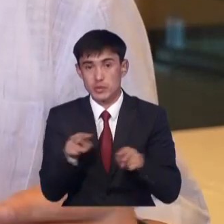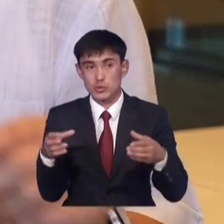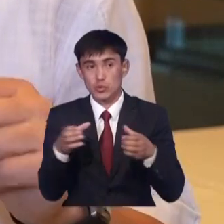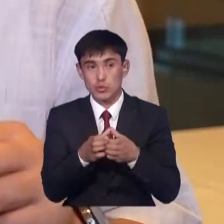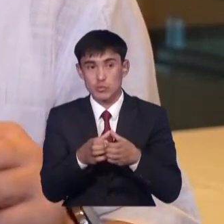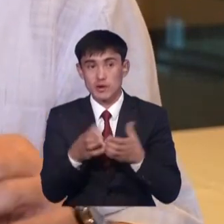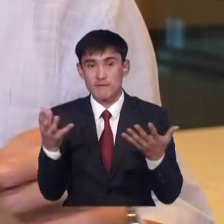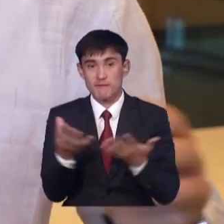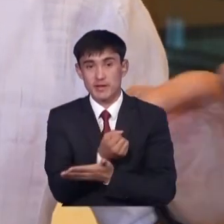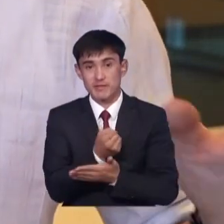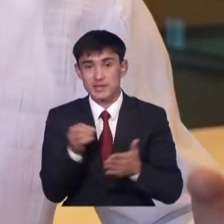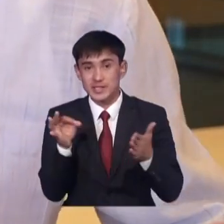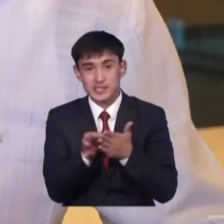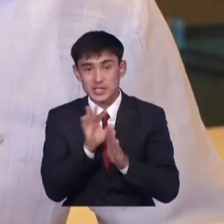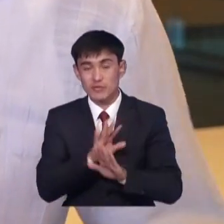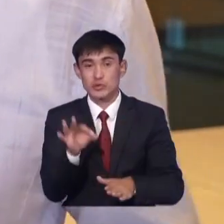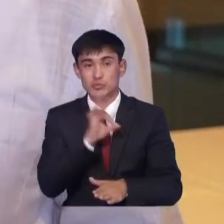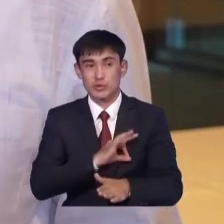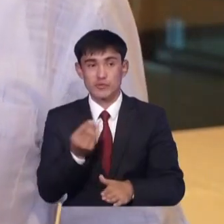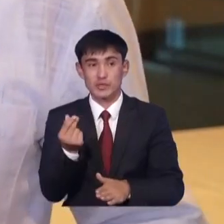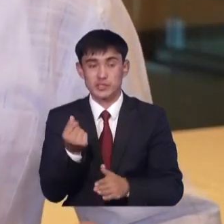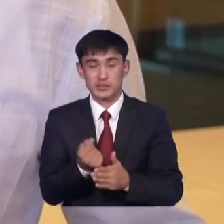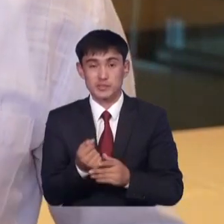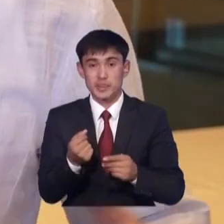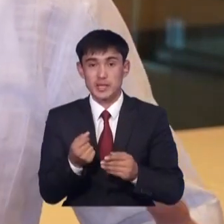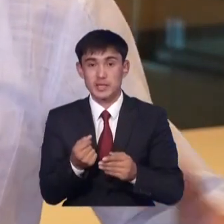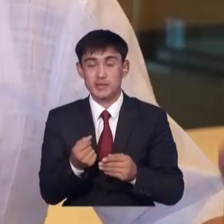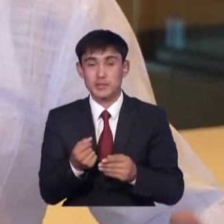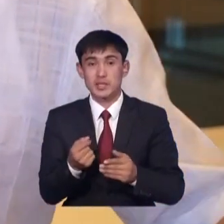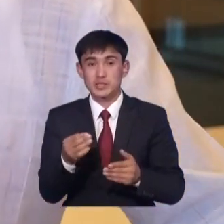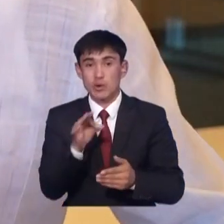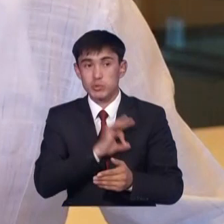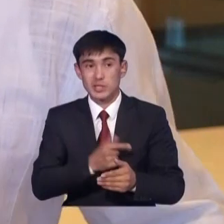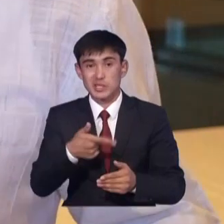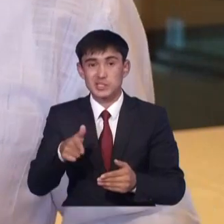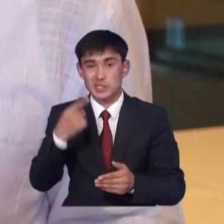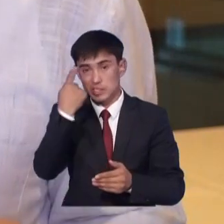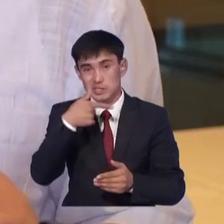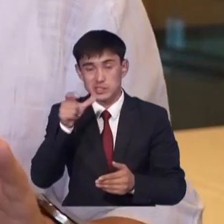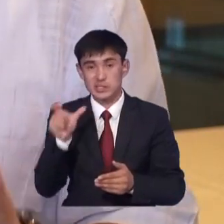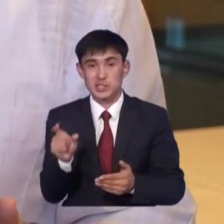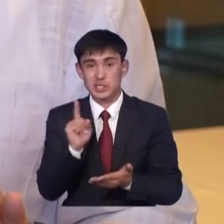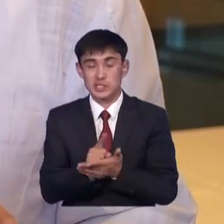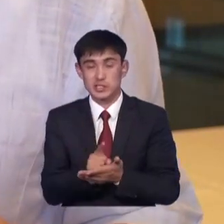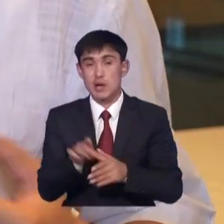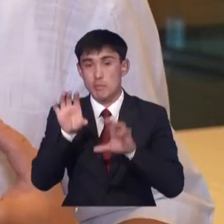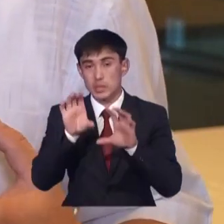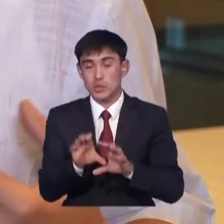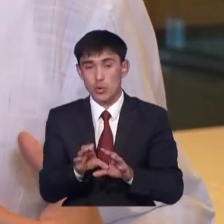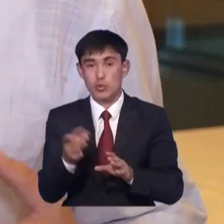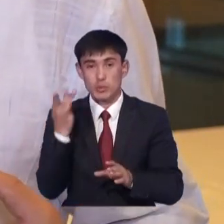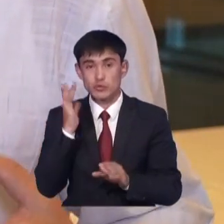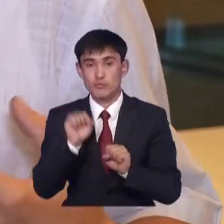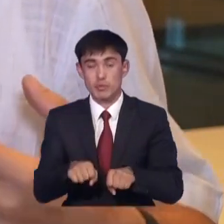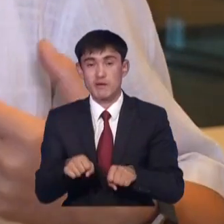группа выявит нецелевое использование финансовых средств или злоупотребление должностных лиц, то она и по закону, и по совести